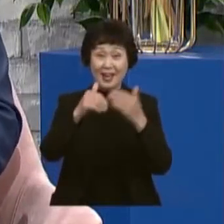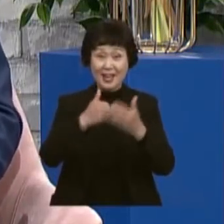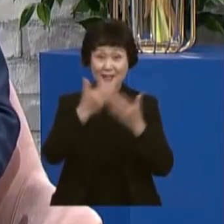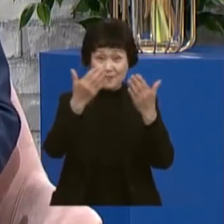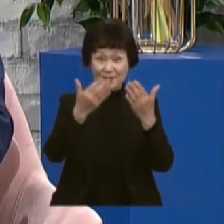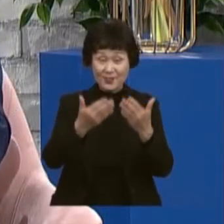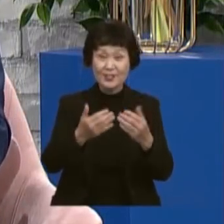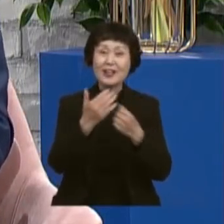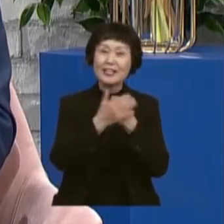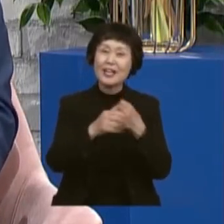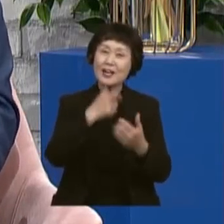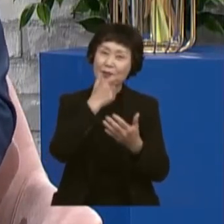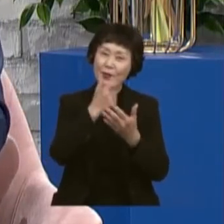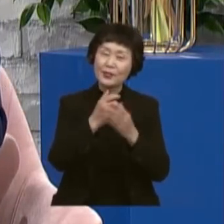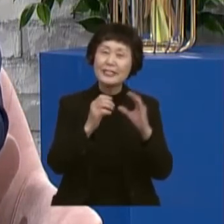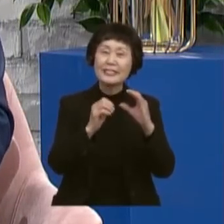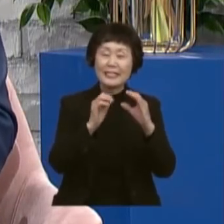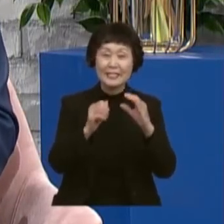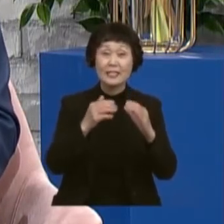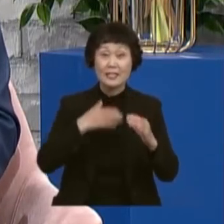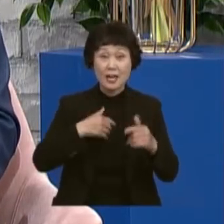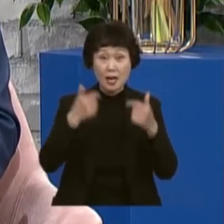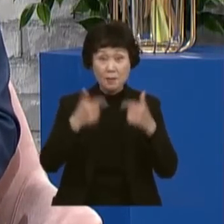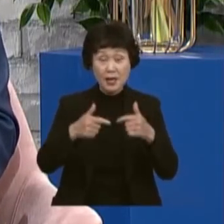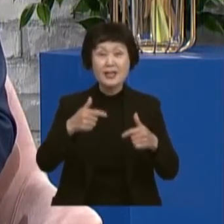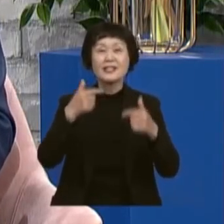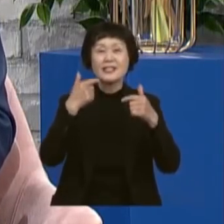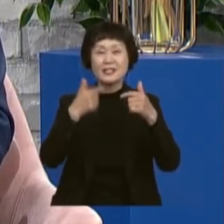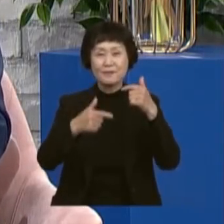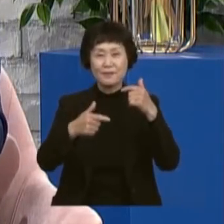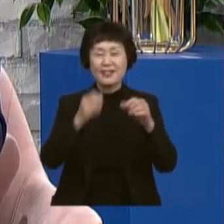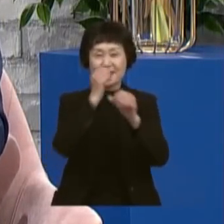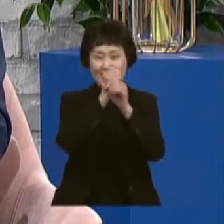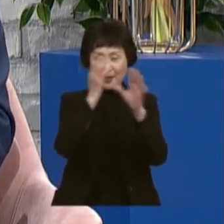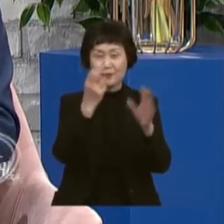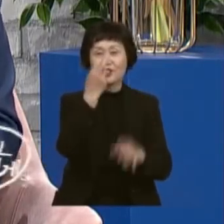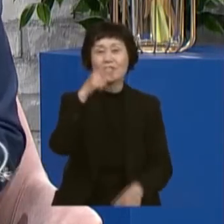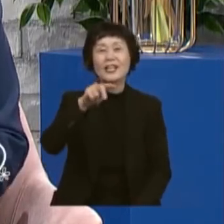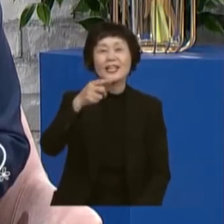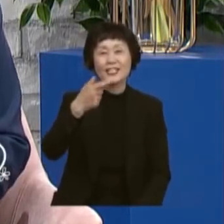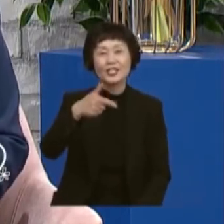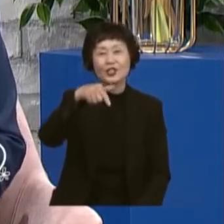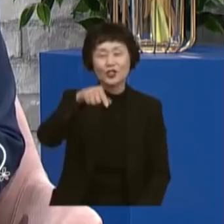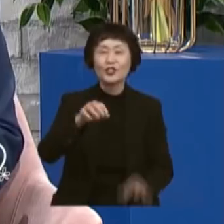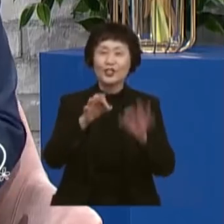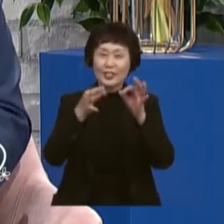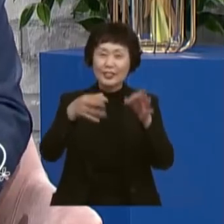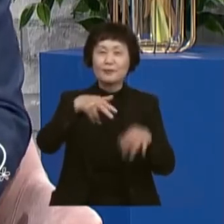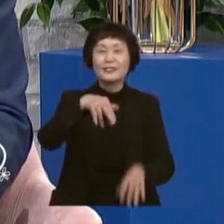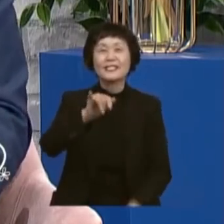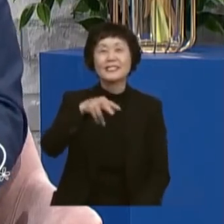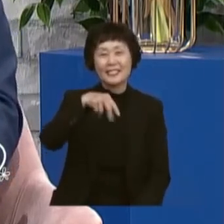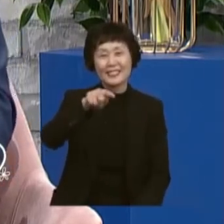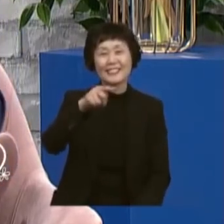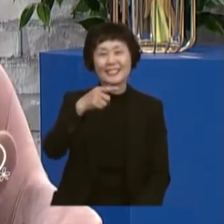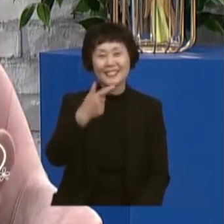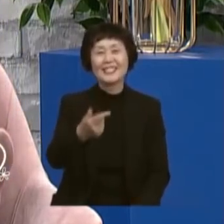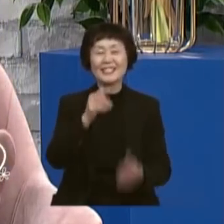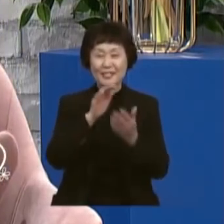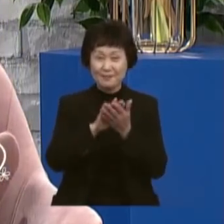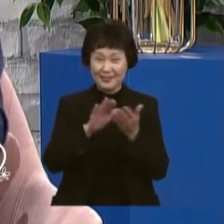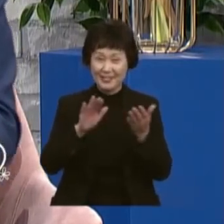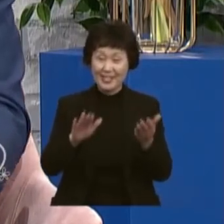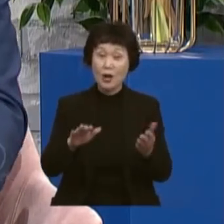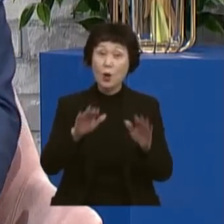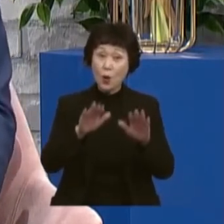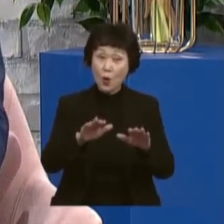안녕하십니까. 하나님이 주신 은혜와 감동이 있는 CTS 내가 매일 기쁘게 시작하겠습니다. 저는 최선규입니다. 반갑습니다. 안녕하세요. 김지선입니다. 안녕하세요. 네. 네.